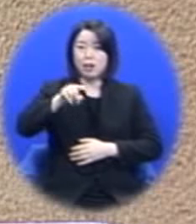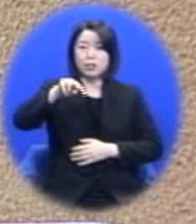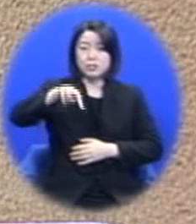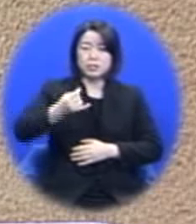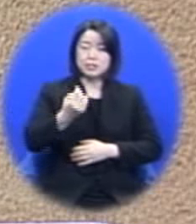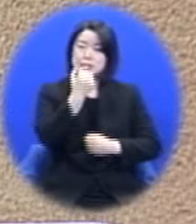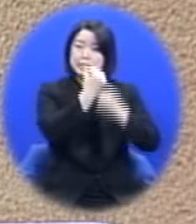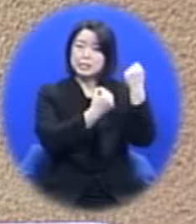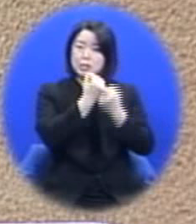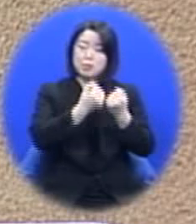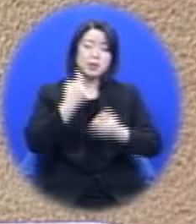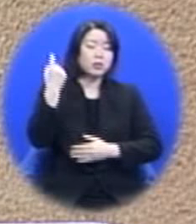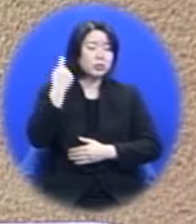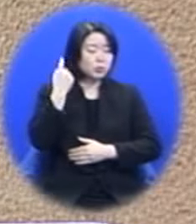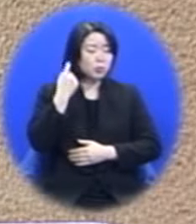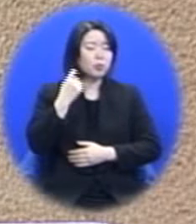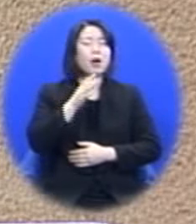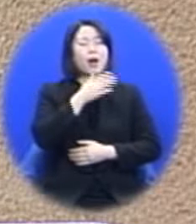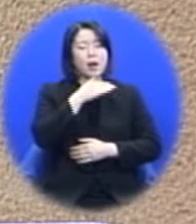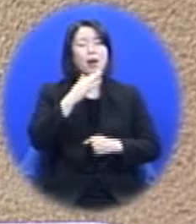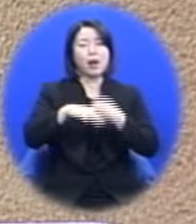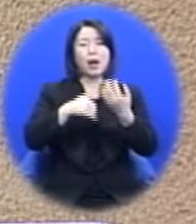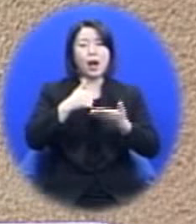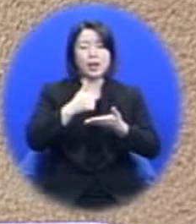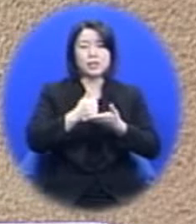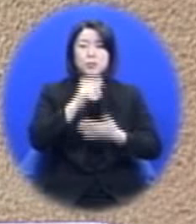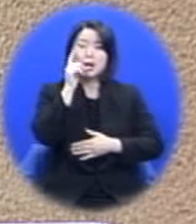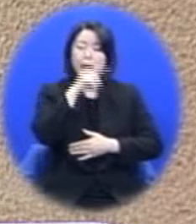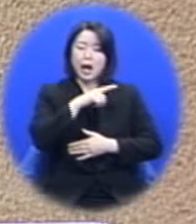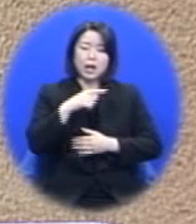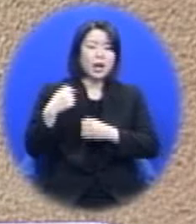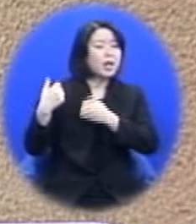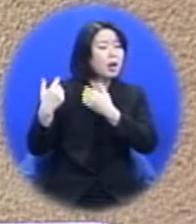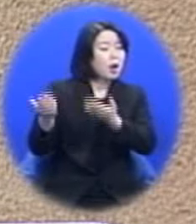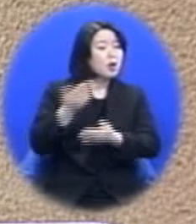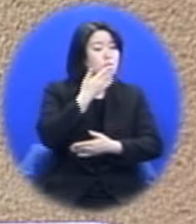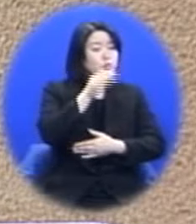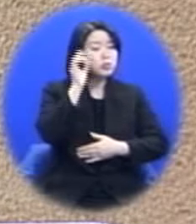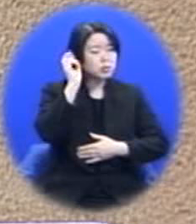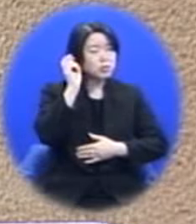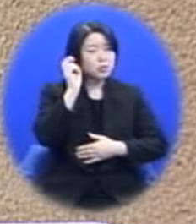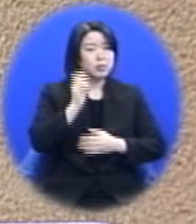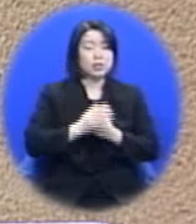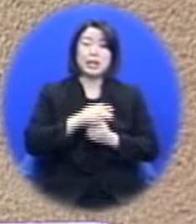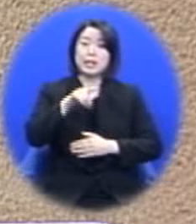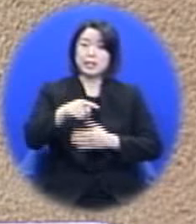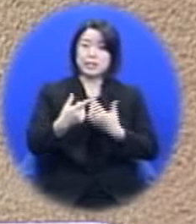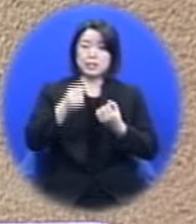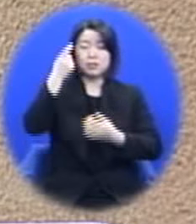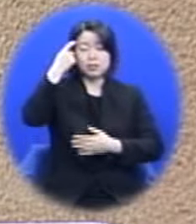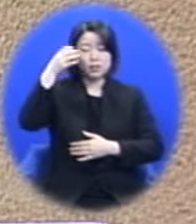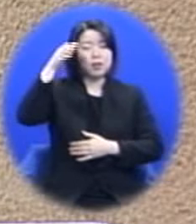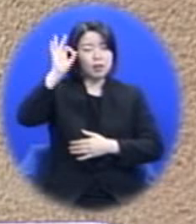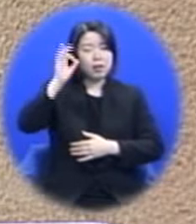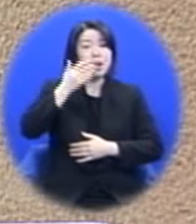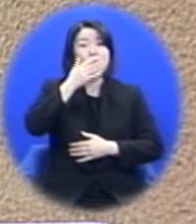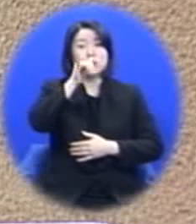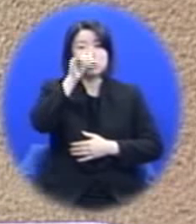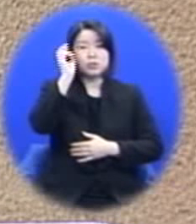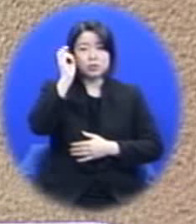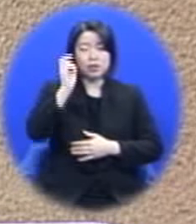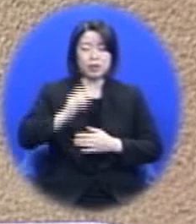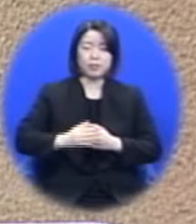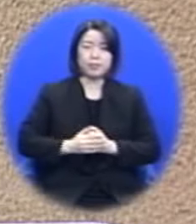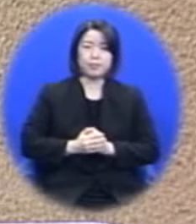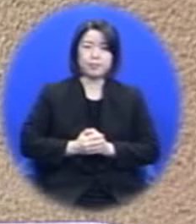아, 하나님이 악을 내버려 두실 수도 있겠구나, 이런 생각을 여러분들이 아마 하실 수 있었을